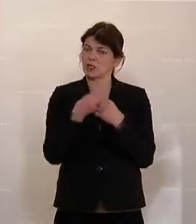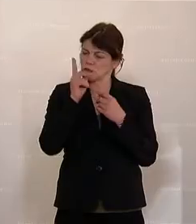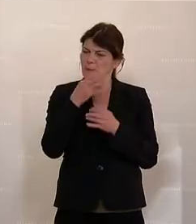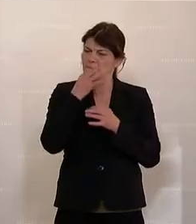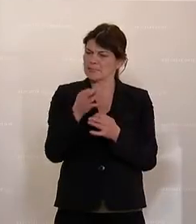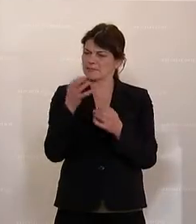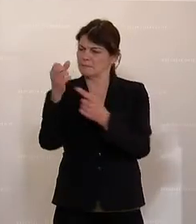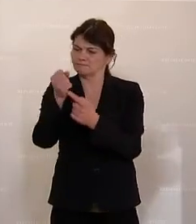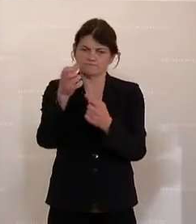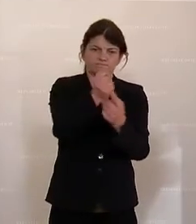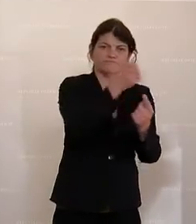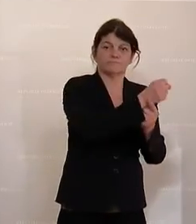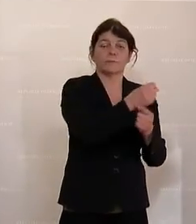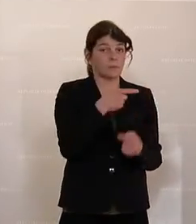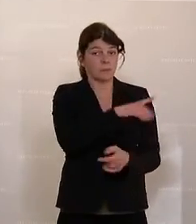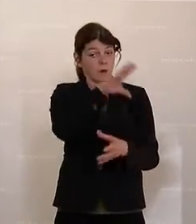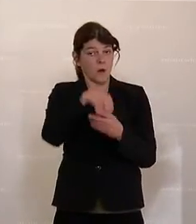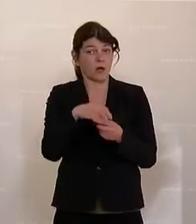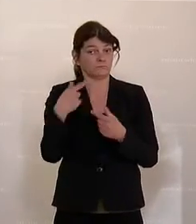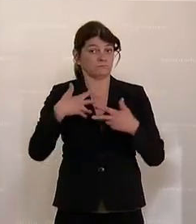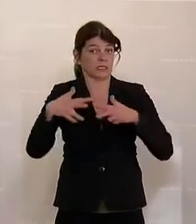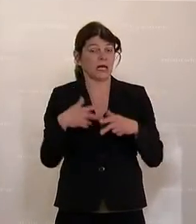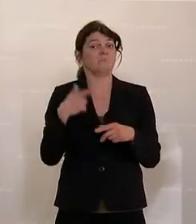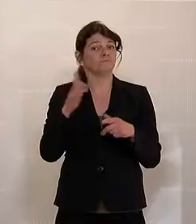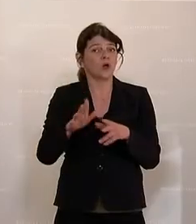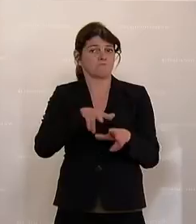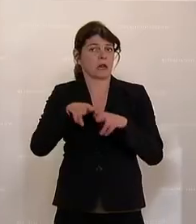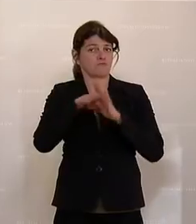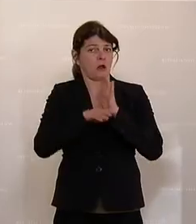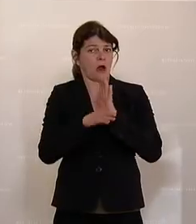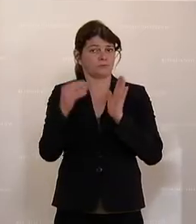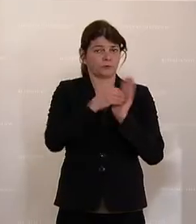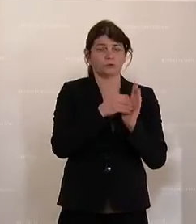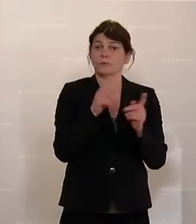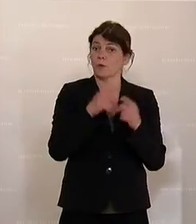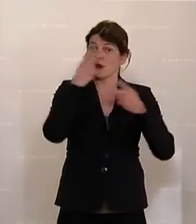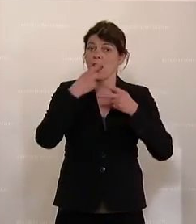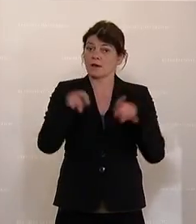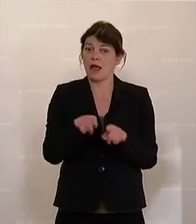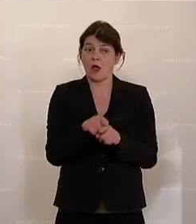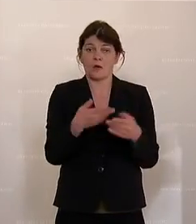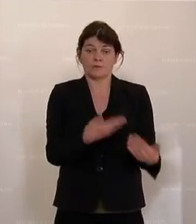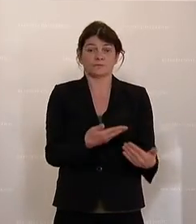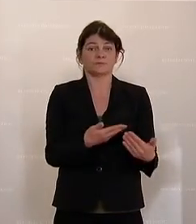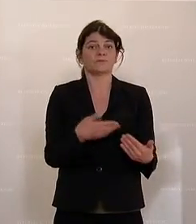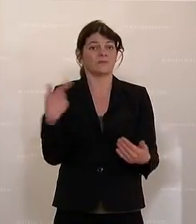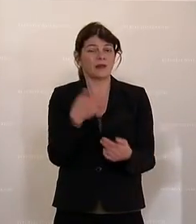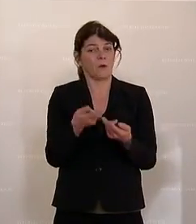Bestandteil dieser Regierung, dieses Regierungsprogramms und natürlich auch dieser